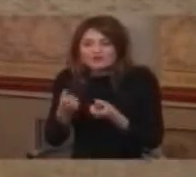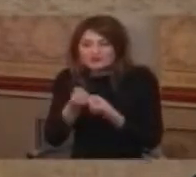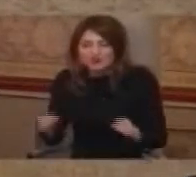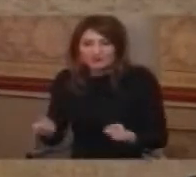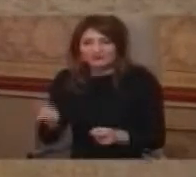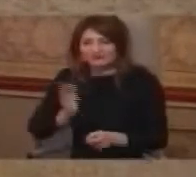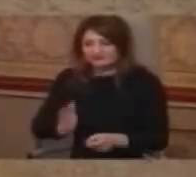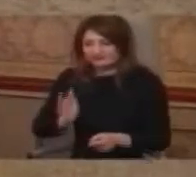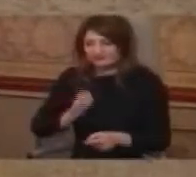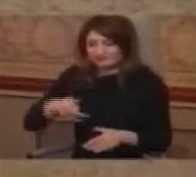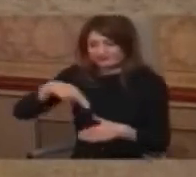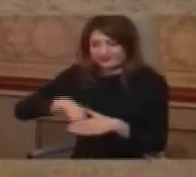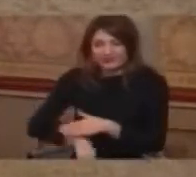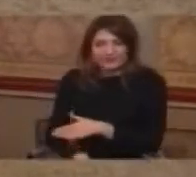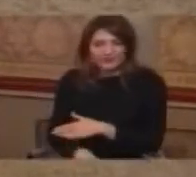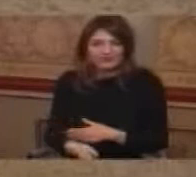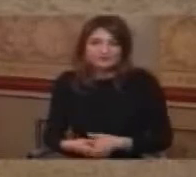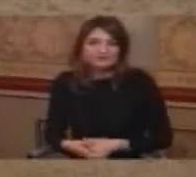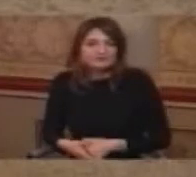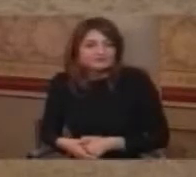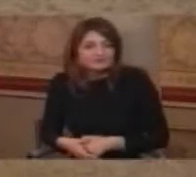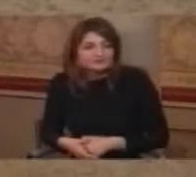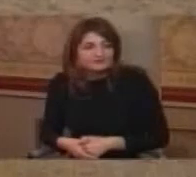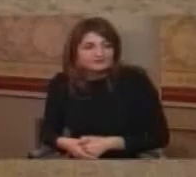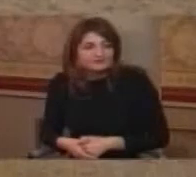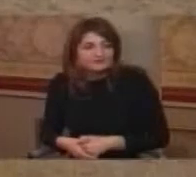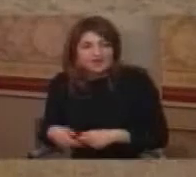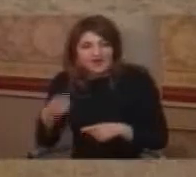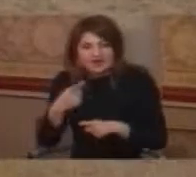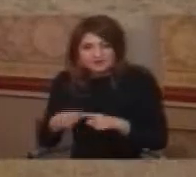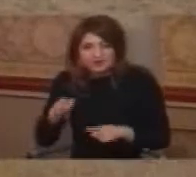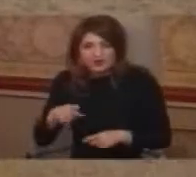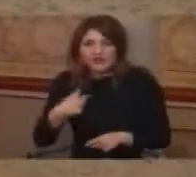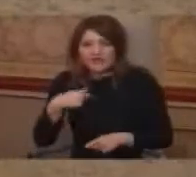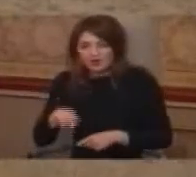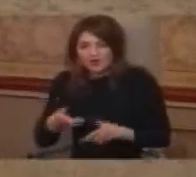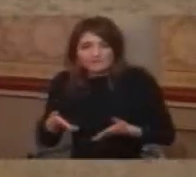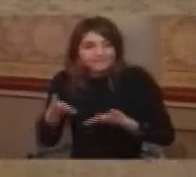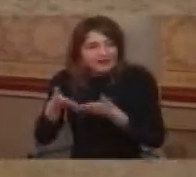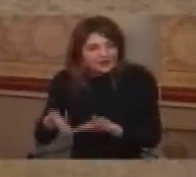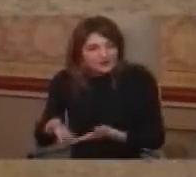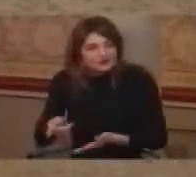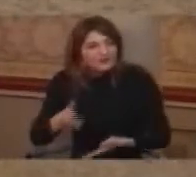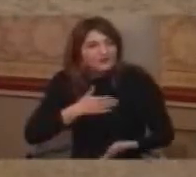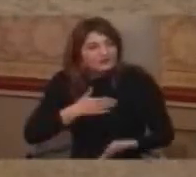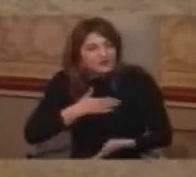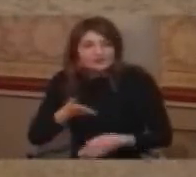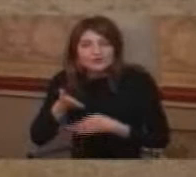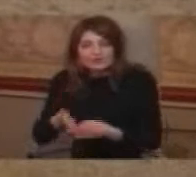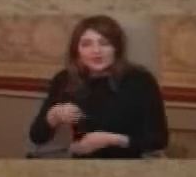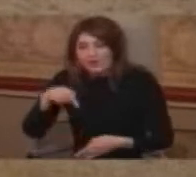dostojanstvo. I stoga ja predlažem, to je nekakav naš prijedlog, da se već ove